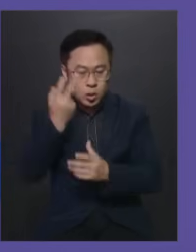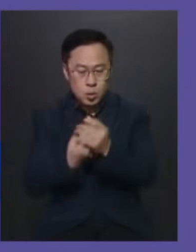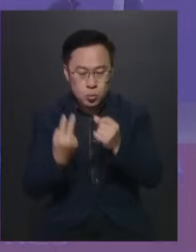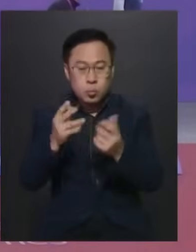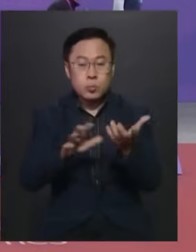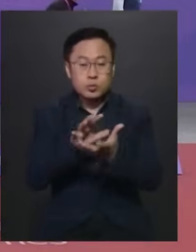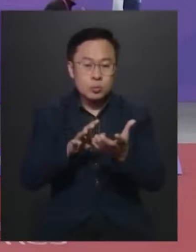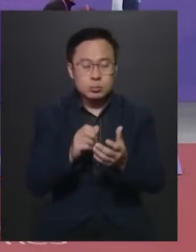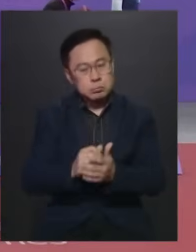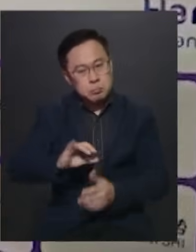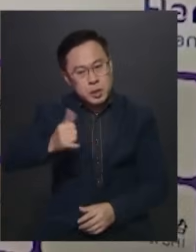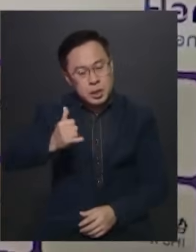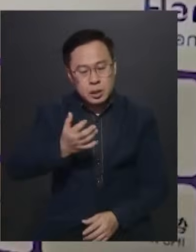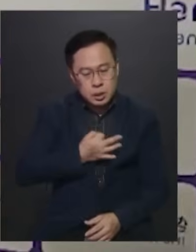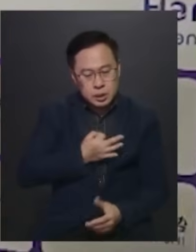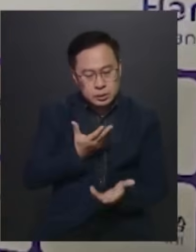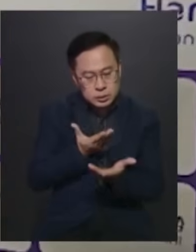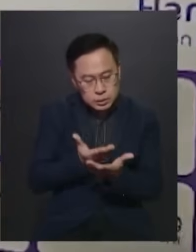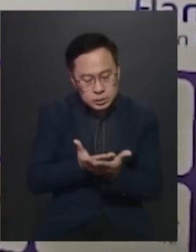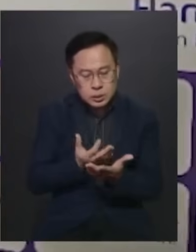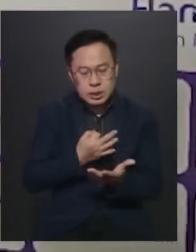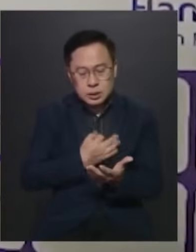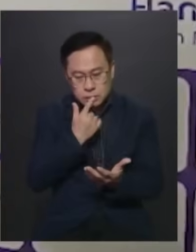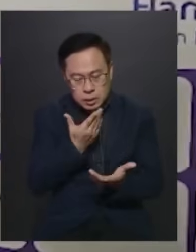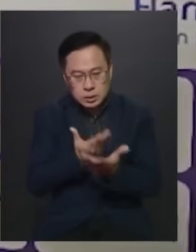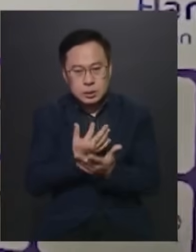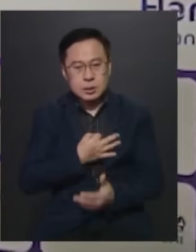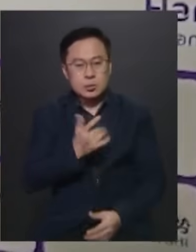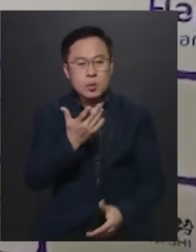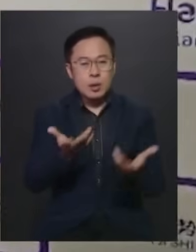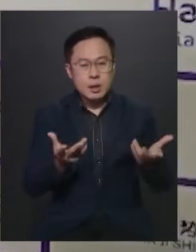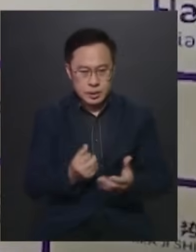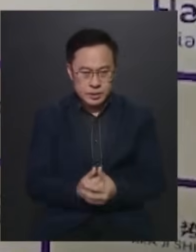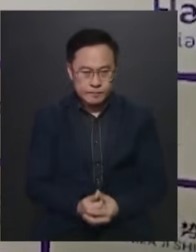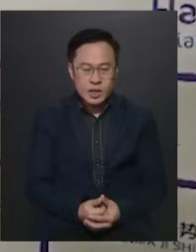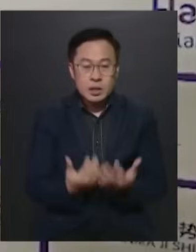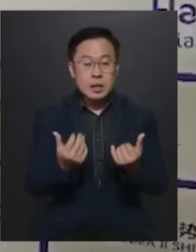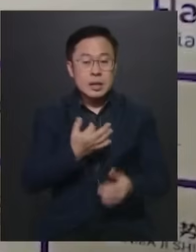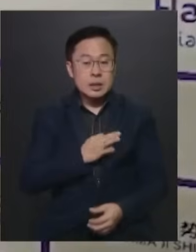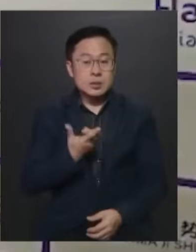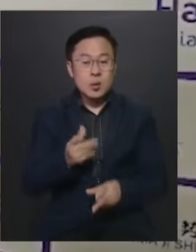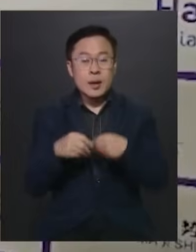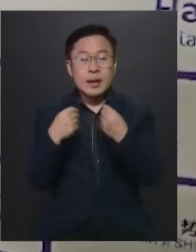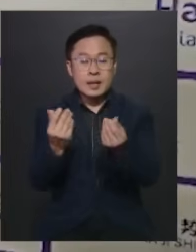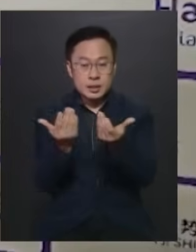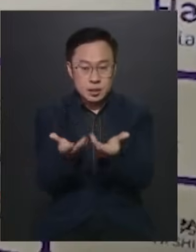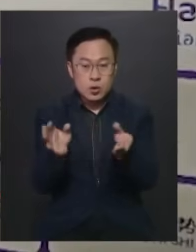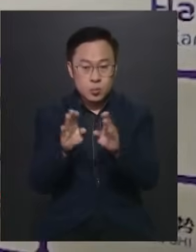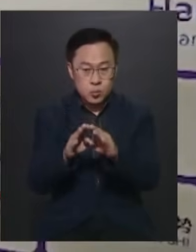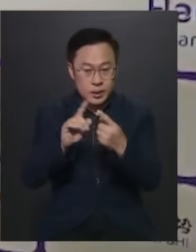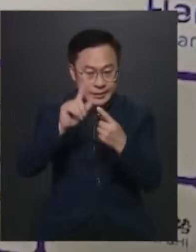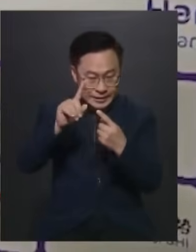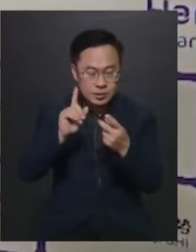โรจน์ไทยนิยมกันครับก็เหรียญทองเหรียญนี้ก็มอบให้ครอบครัวนะจริงๆแล้วเนี่ยผมอยากมอบให้คุณหมอและทีม